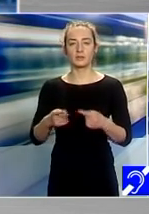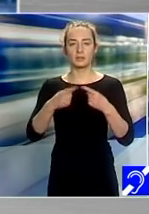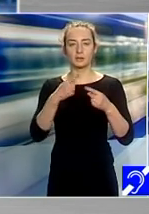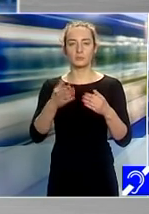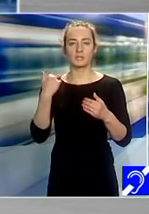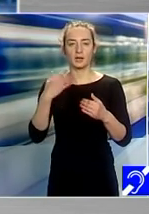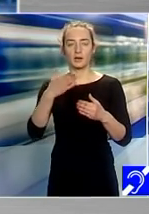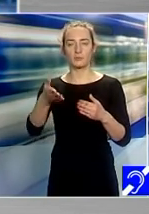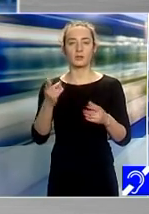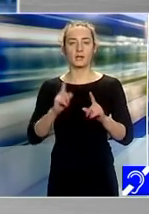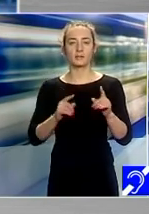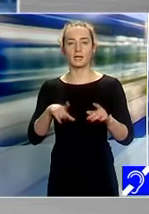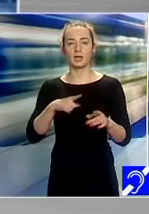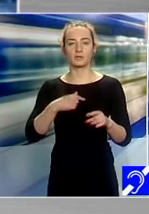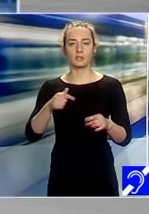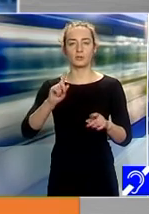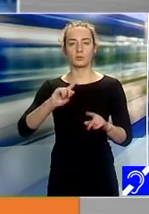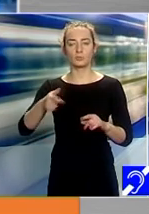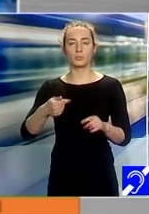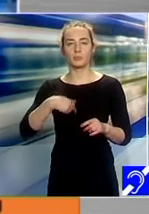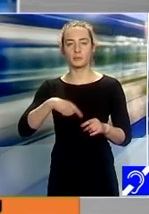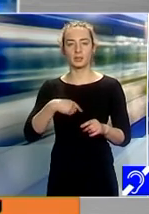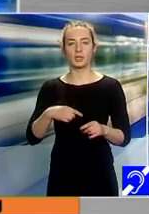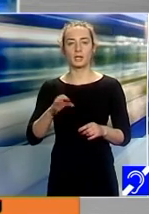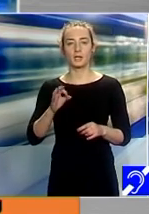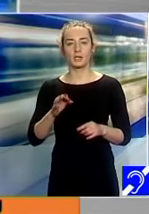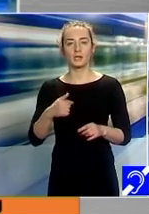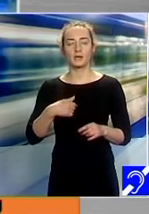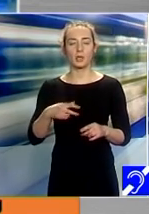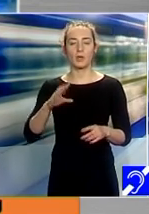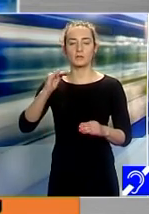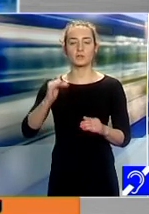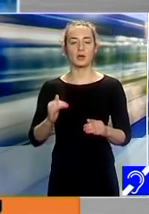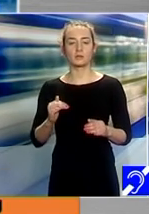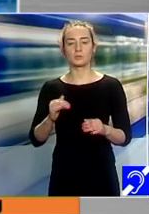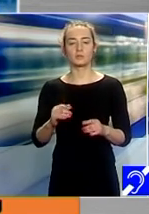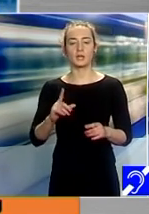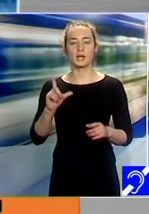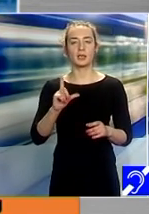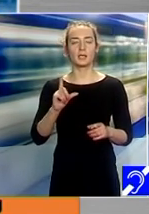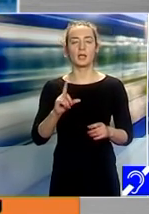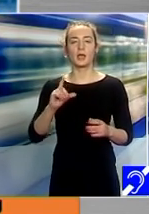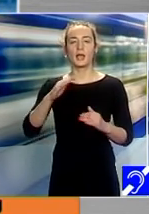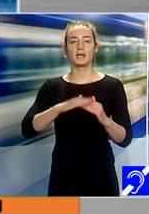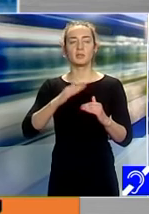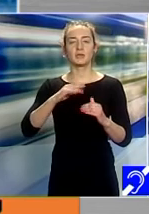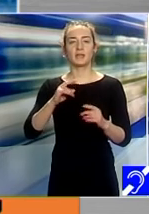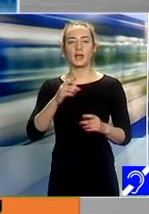anterior. Dacă ar fi după mine, dacă aș fi oncolog, bine că nu sunt, eu aș reduce puțin limita de vârstă pentru depistarea cancerului